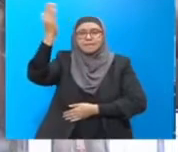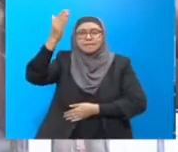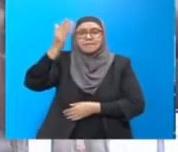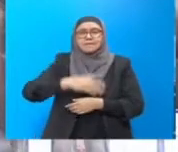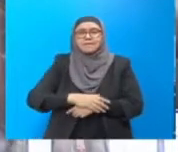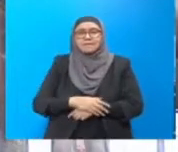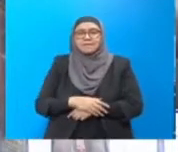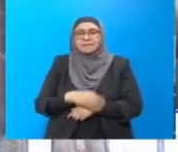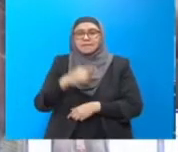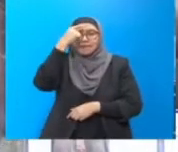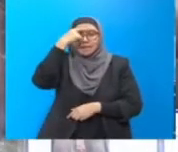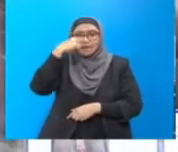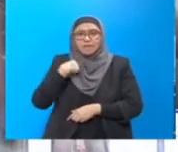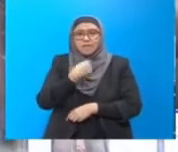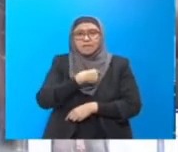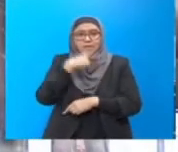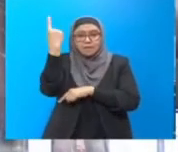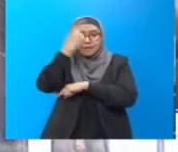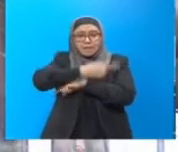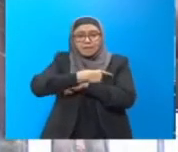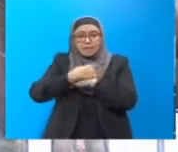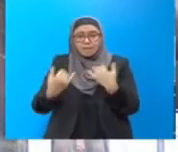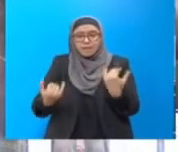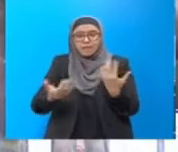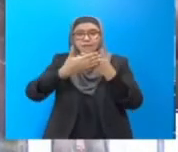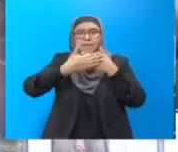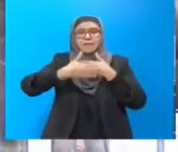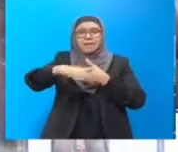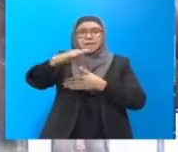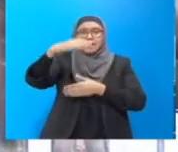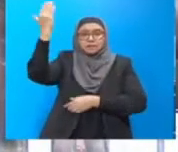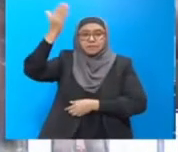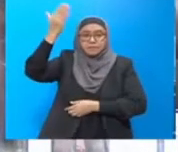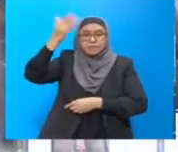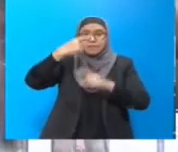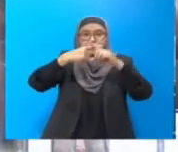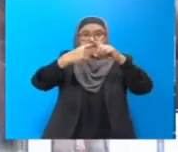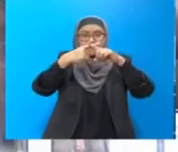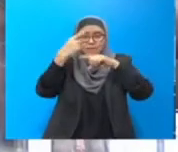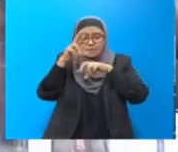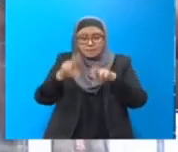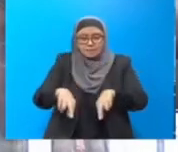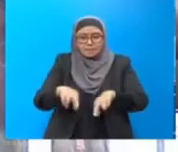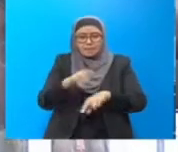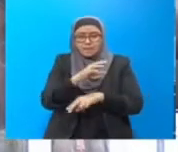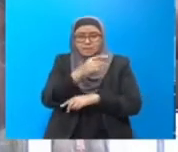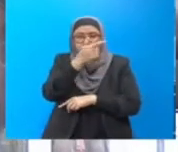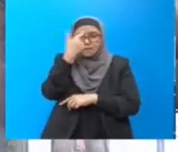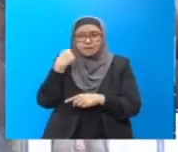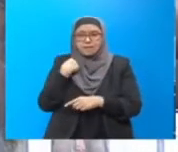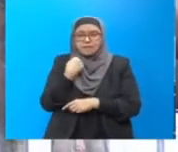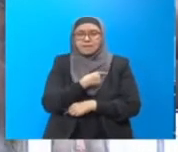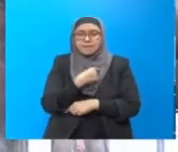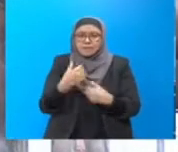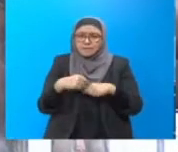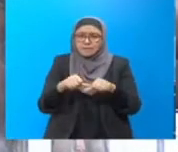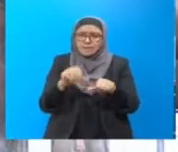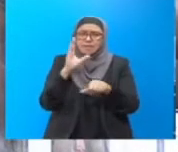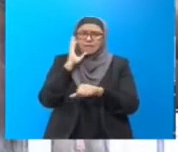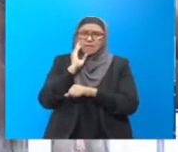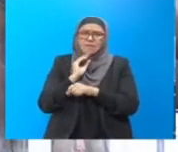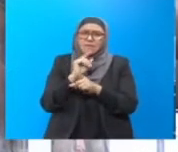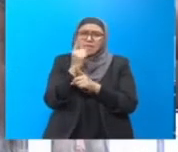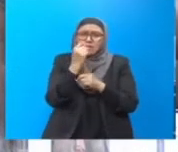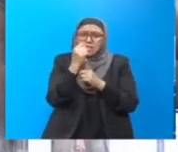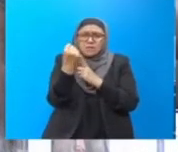pada kita padahal ini selepas dibentangkan di dewan rakyat Hai oleh kerana kita sedang menghadapi satu